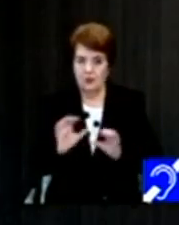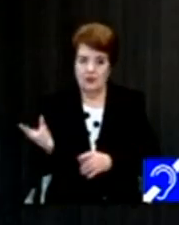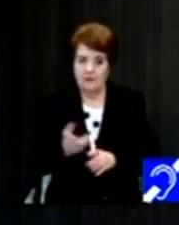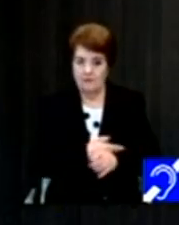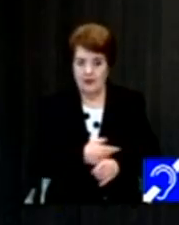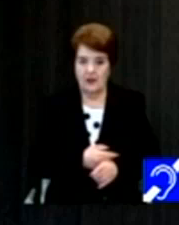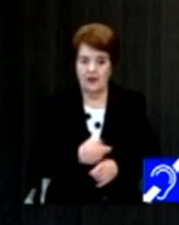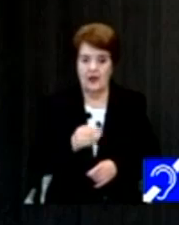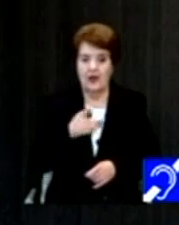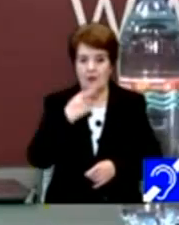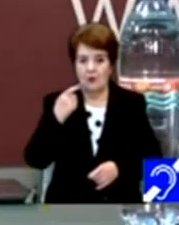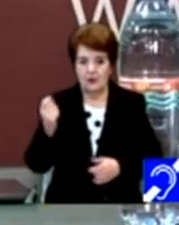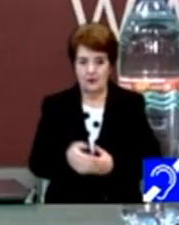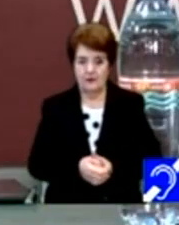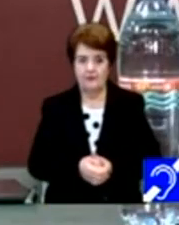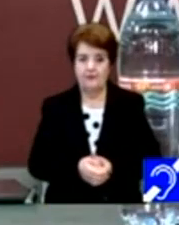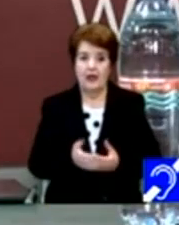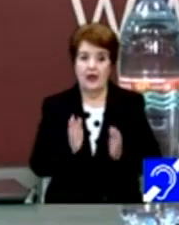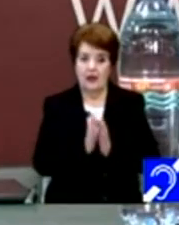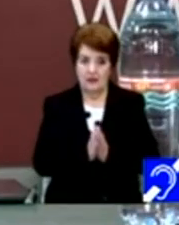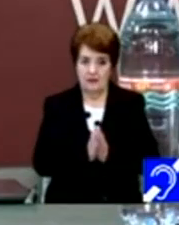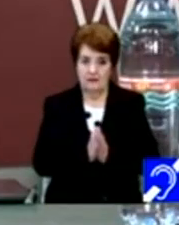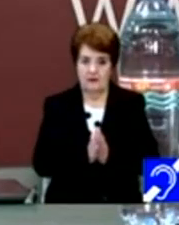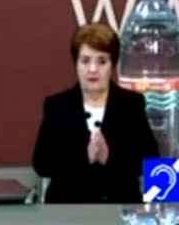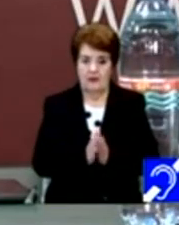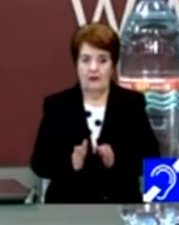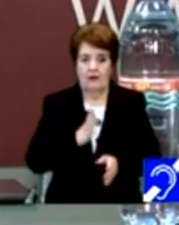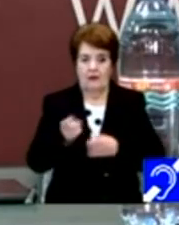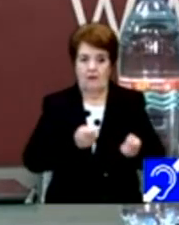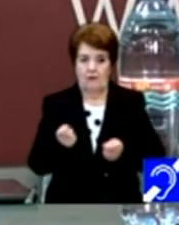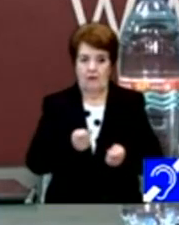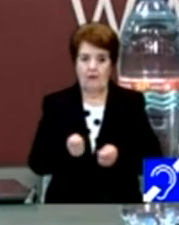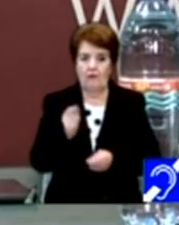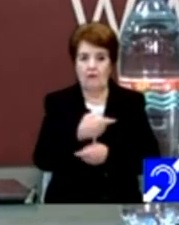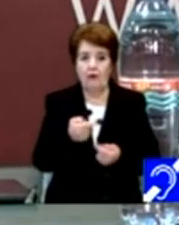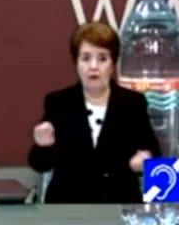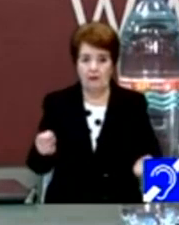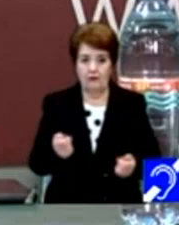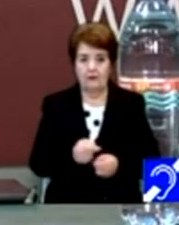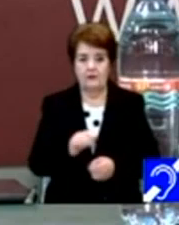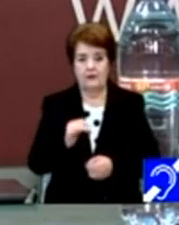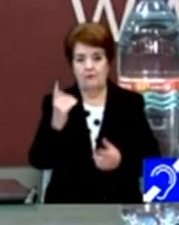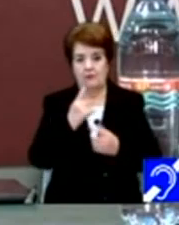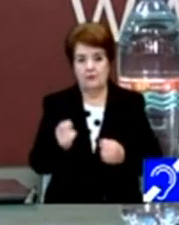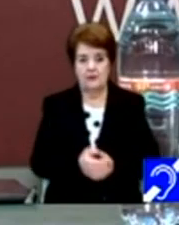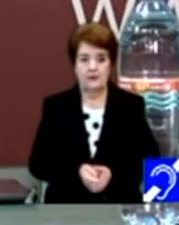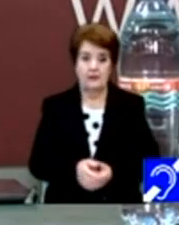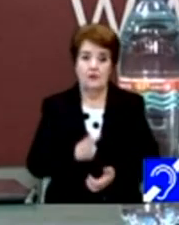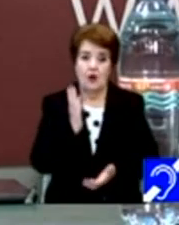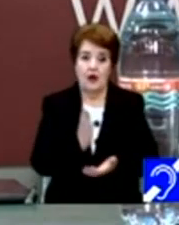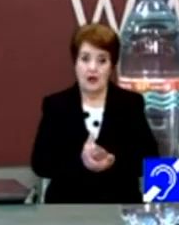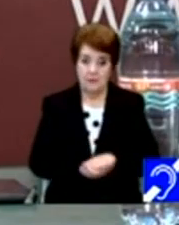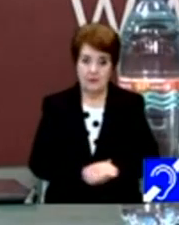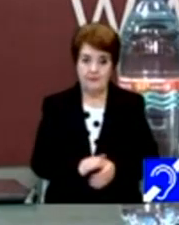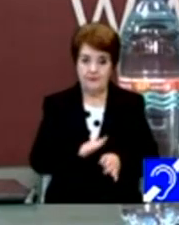fără interferențe politice. A chemat ca SIS-ul sau autoritățile de servicii și informații și securitate să aibă o